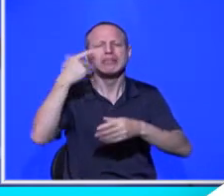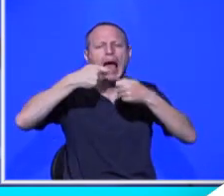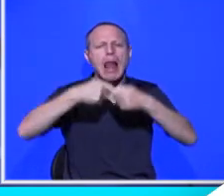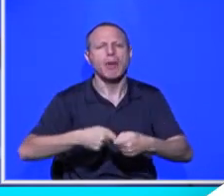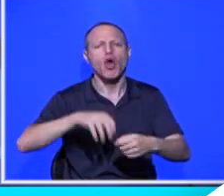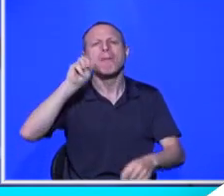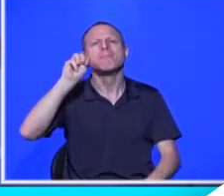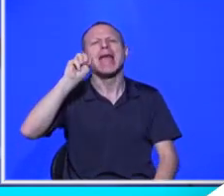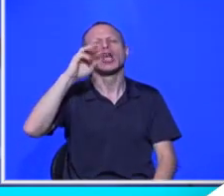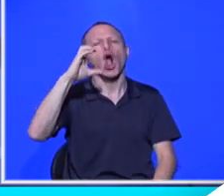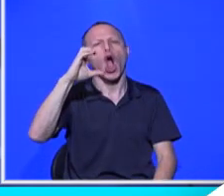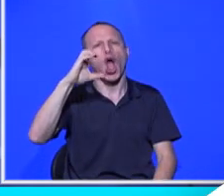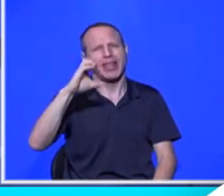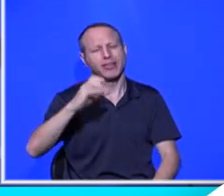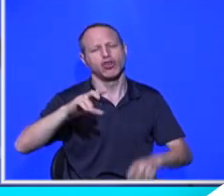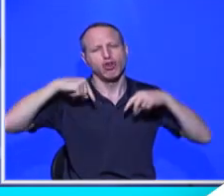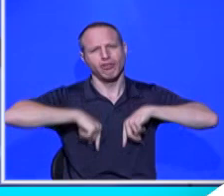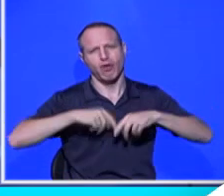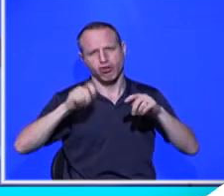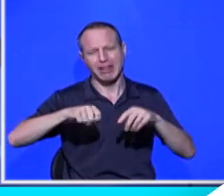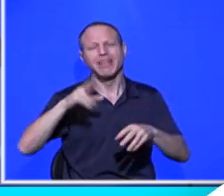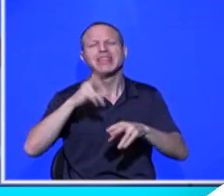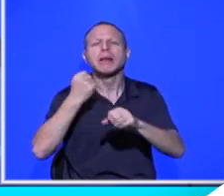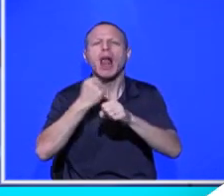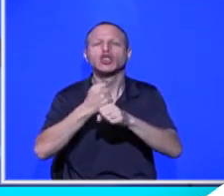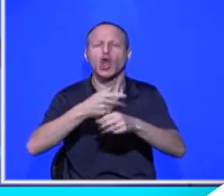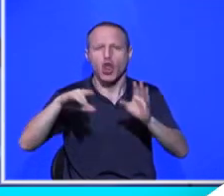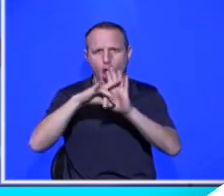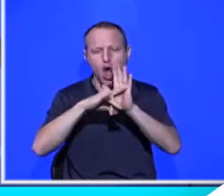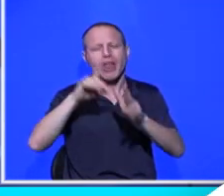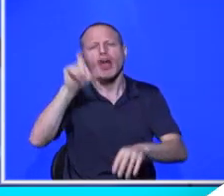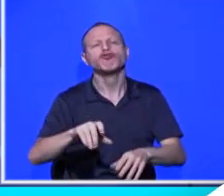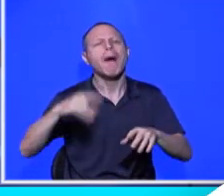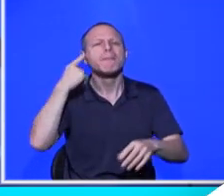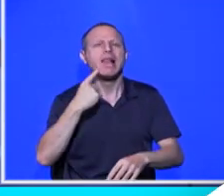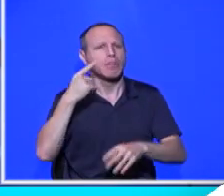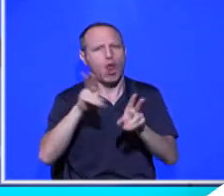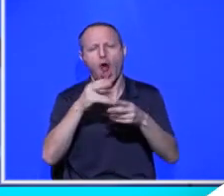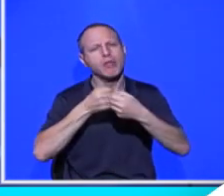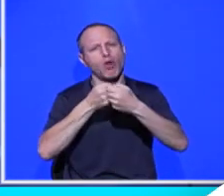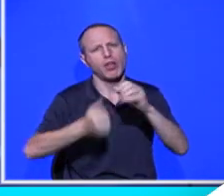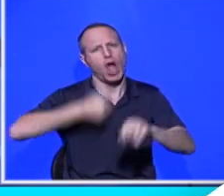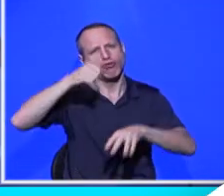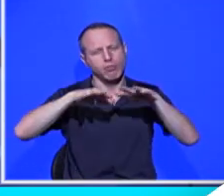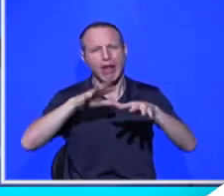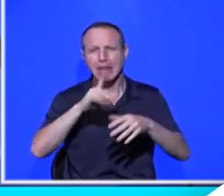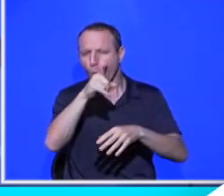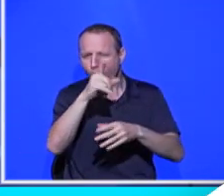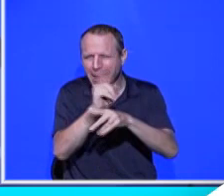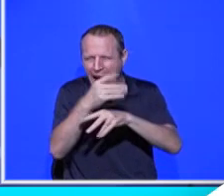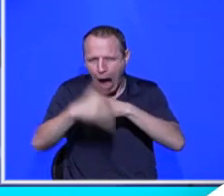ראש הכנסת, והיו צריכים להעביר את החוק שנאשם בפלילים לא יכול להתמודד על ראשות הממשלה. אם הוא ברגע האחרון לא היה עושה